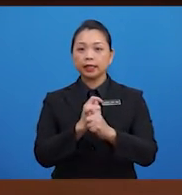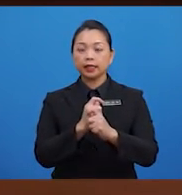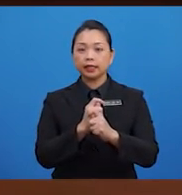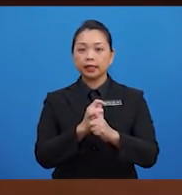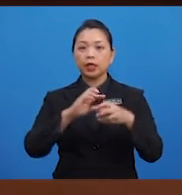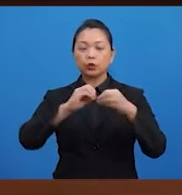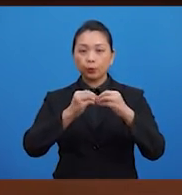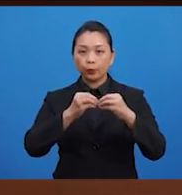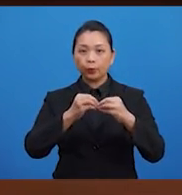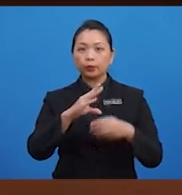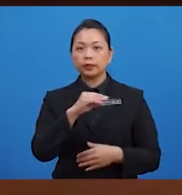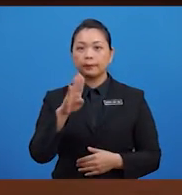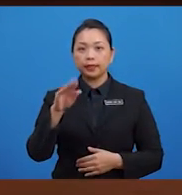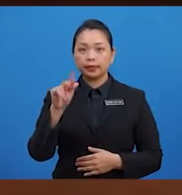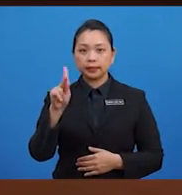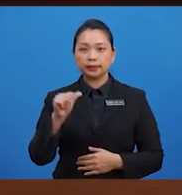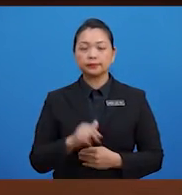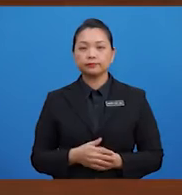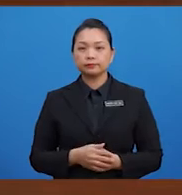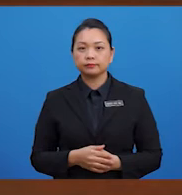dan bakal ternakan ayam tersebut.